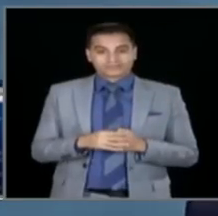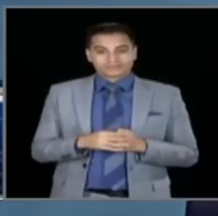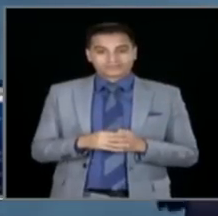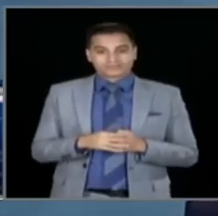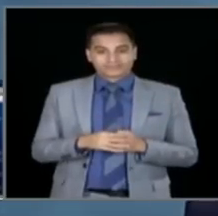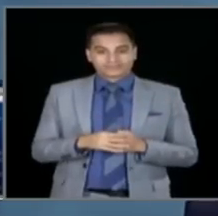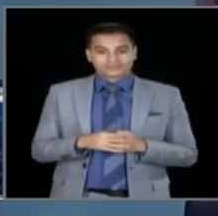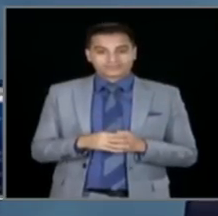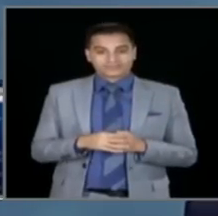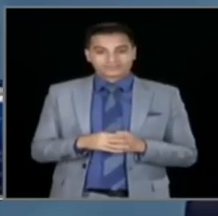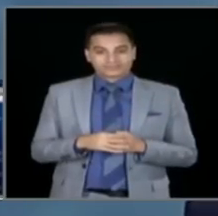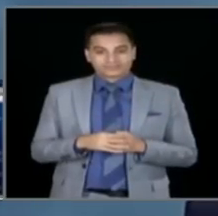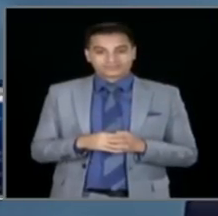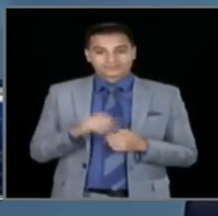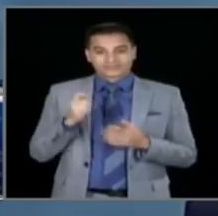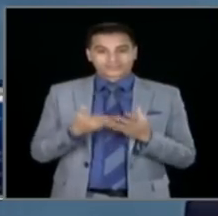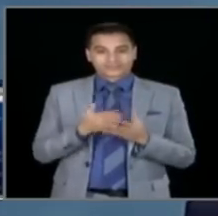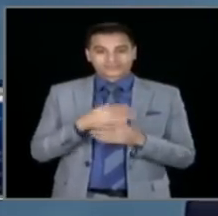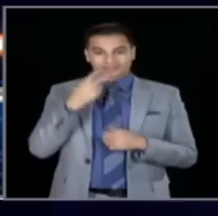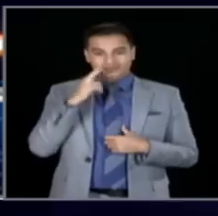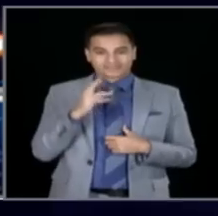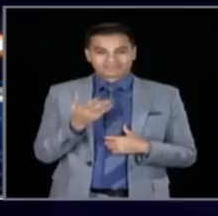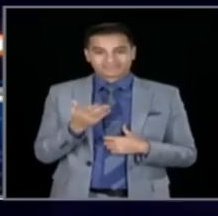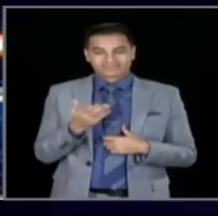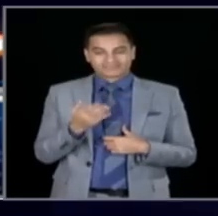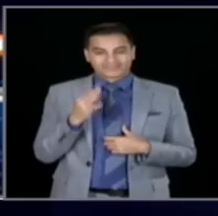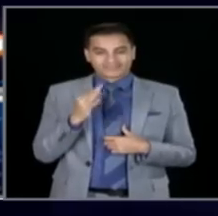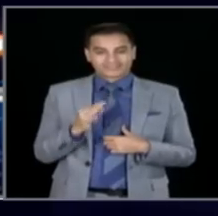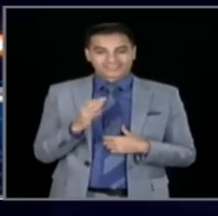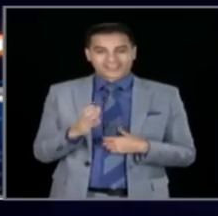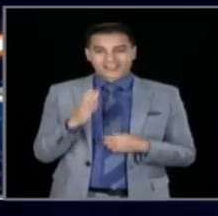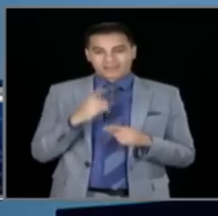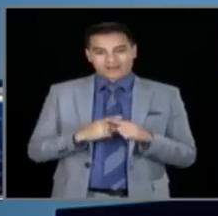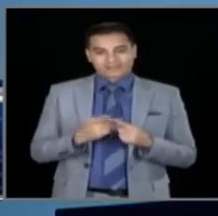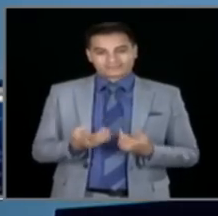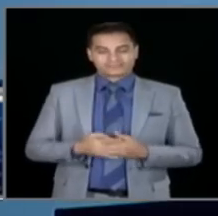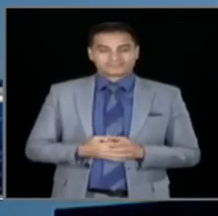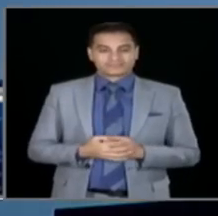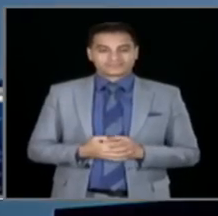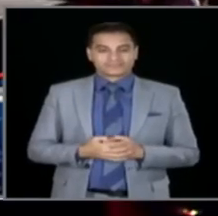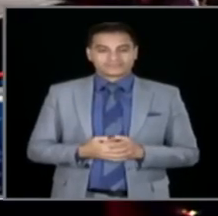طالب وهم شيعة، يعني التسرع وحش. انا مش أميرة طبعا. إجابة خاطئة.